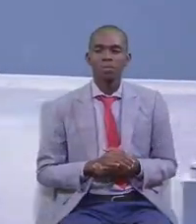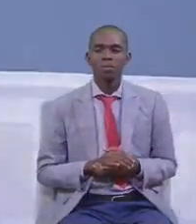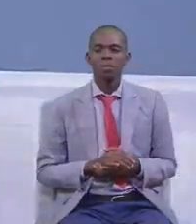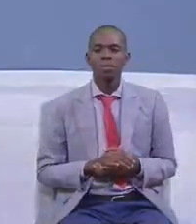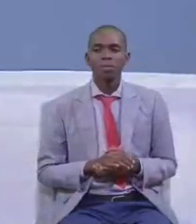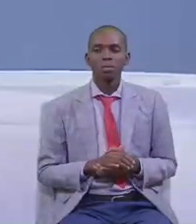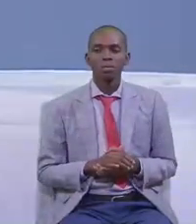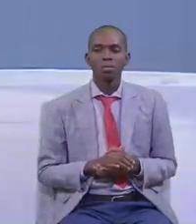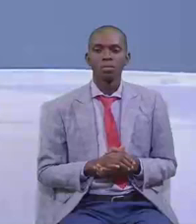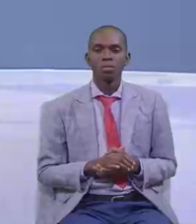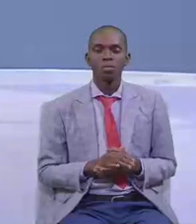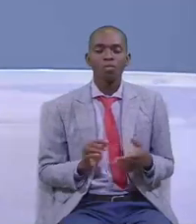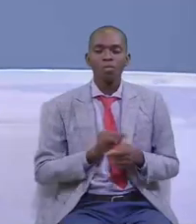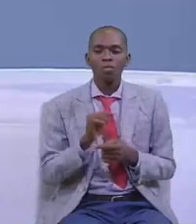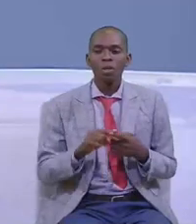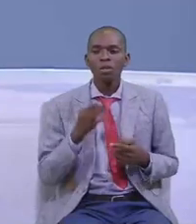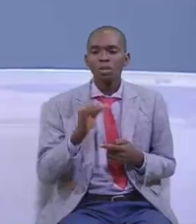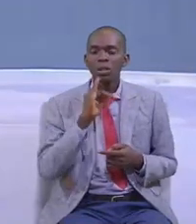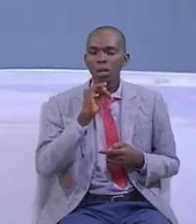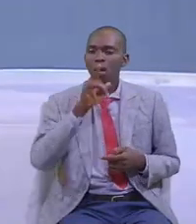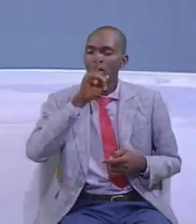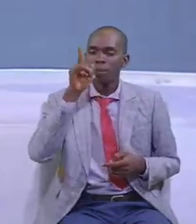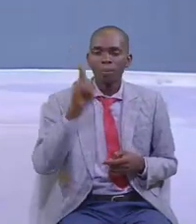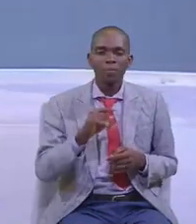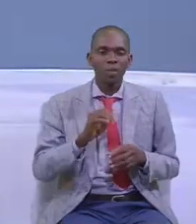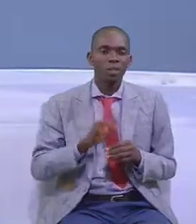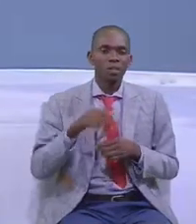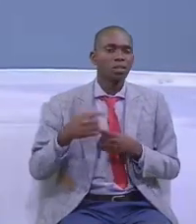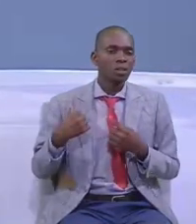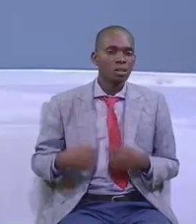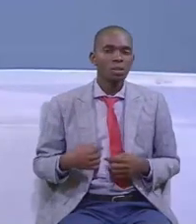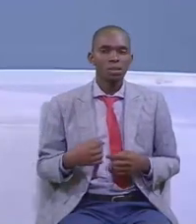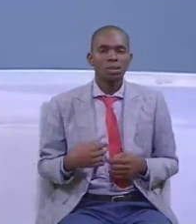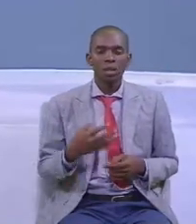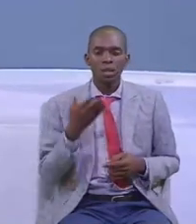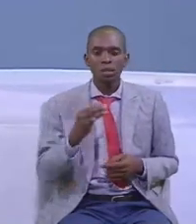Mais quand il y a l'assurance dans ton cœur, quand il y a la certitude dans ton cœur,